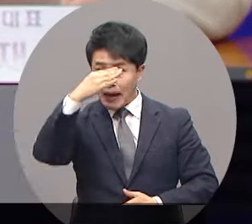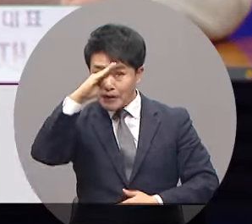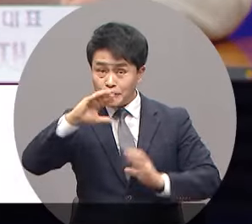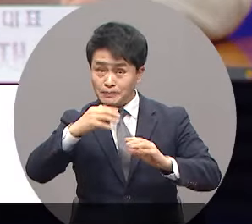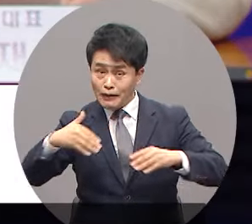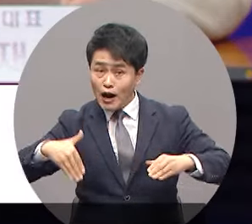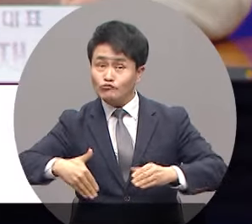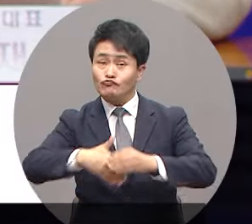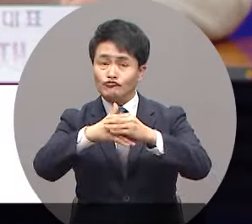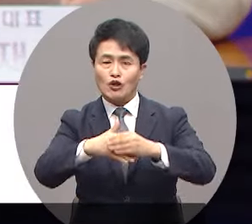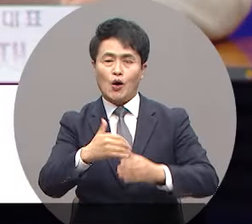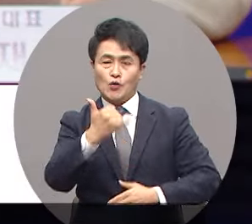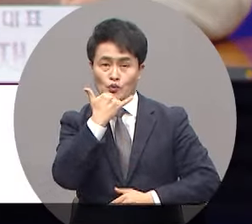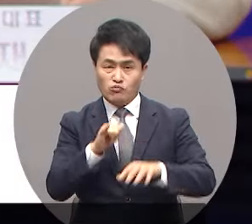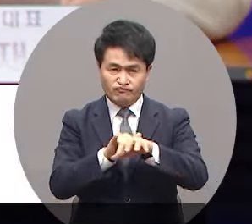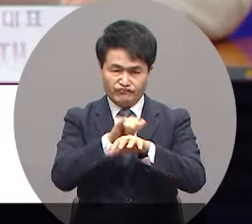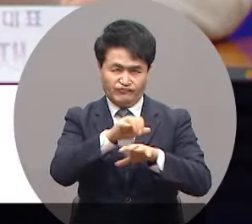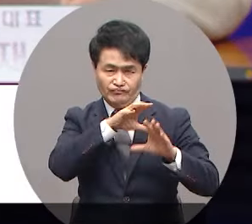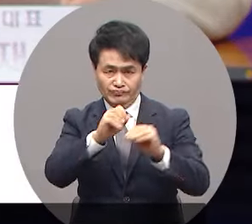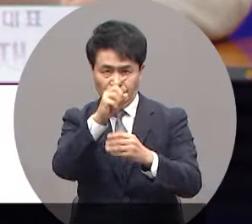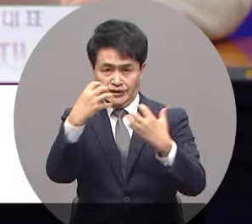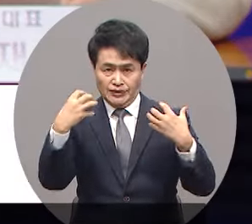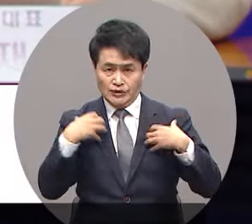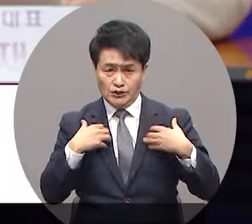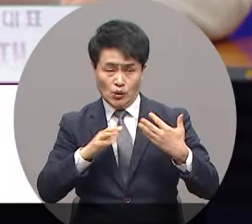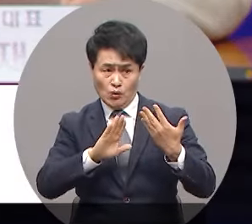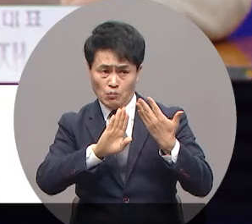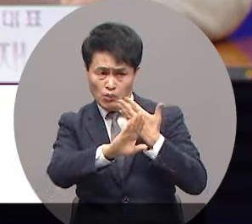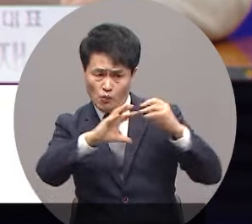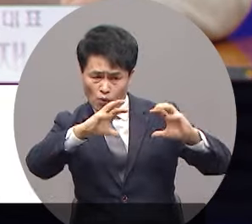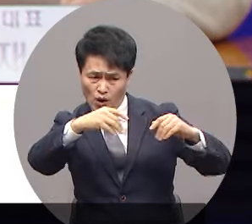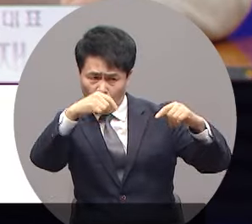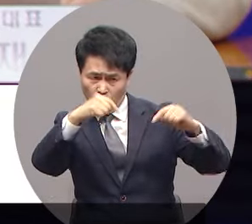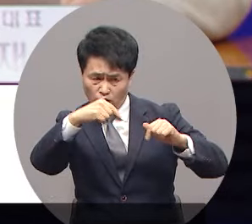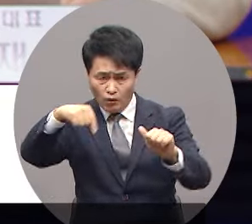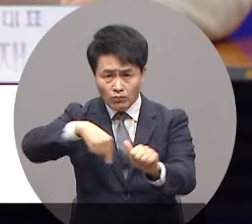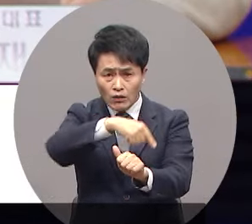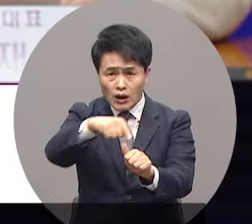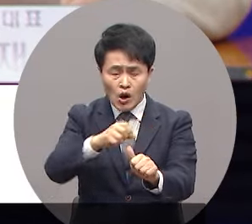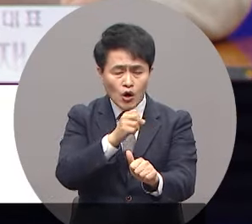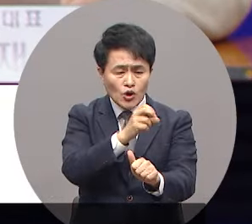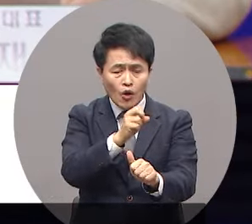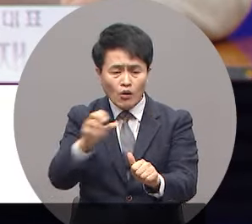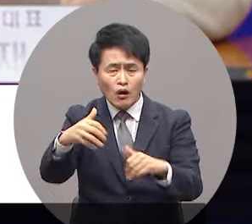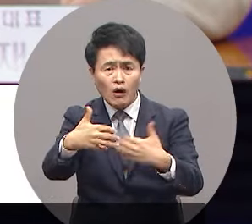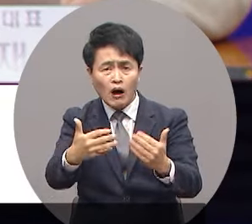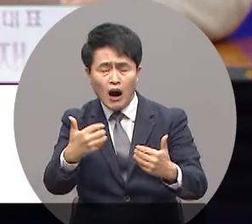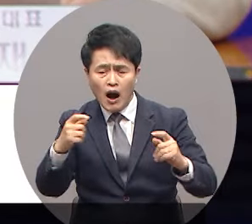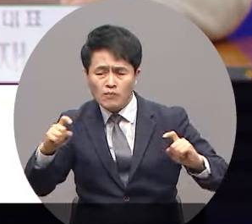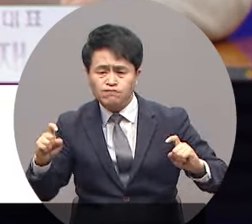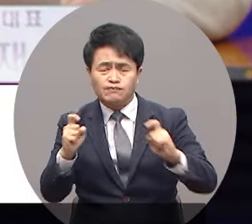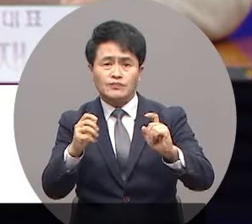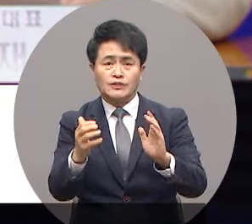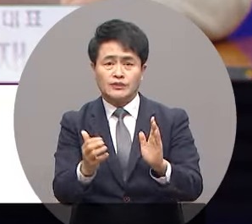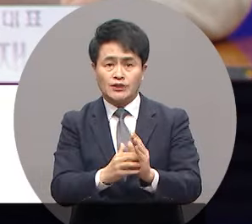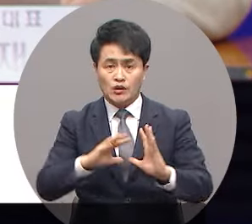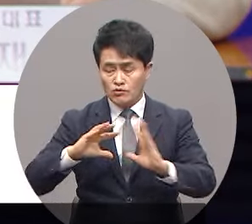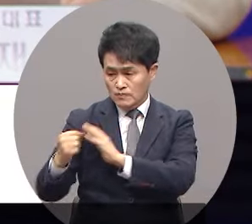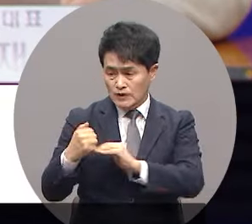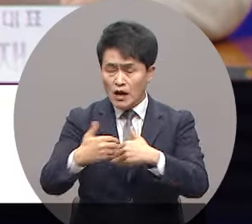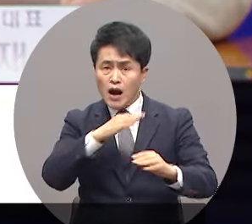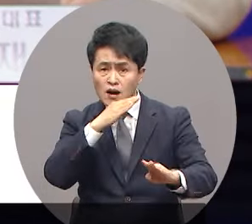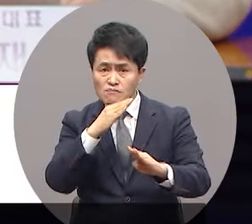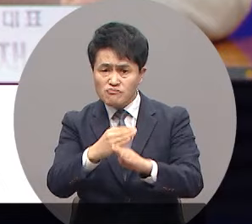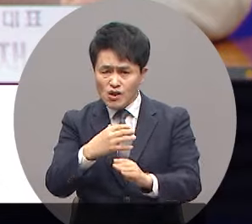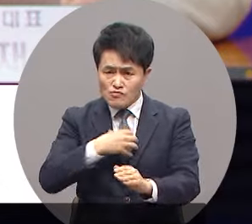쿠바 수교와 독일 순방 취소 등 정부의 외교 분야 현안을 놓고 여야는 날카롭게 대립했습니다. 국민의힘은